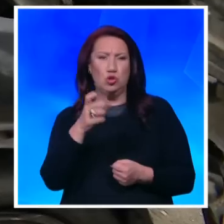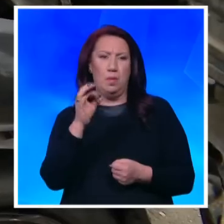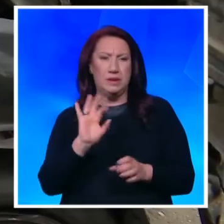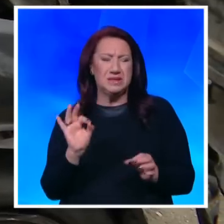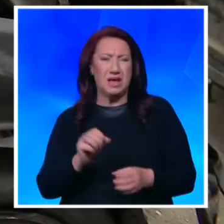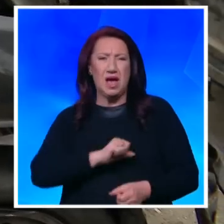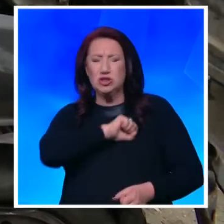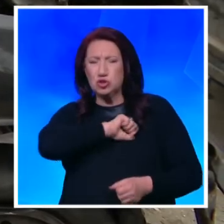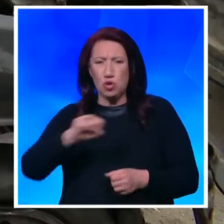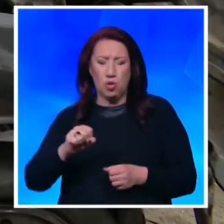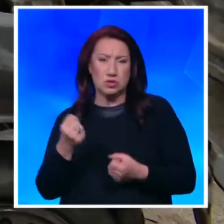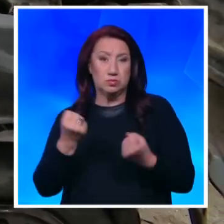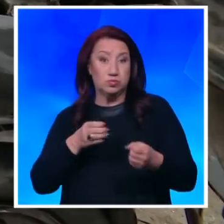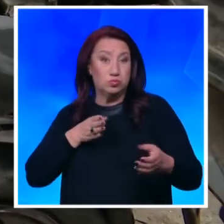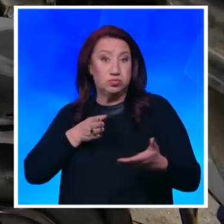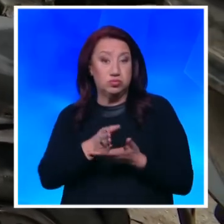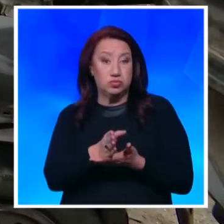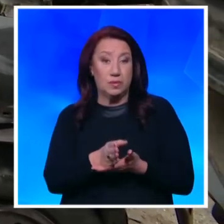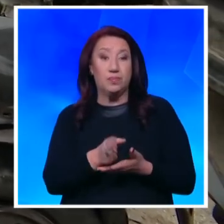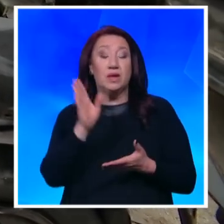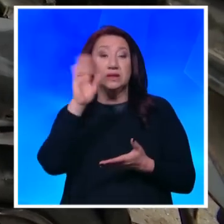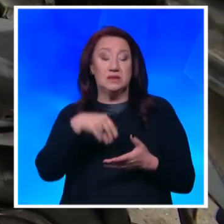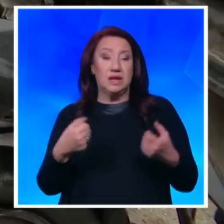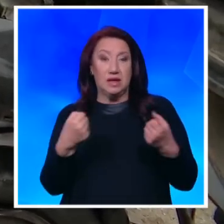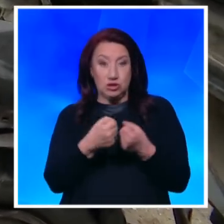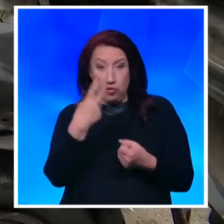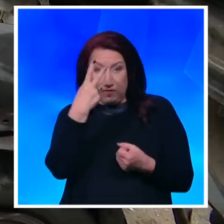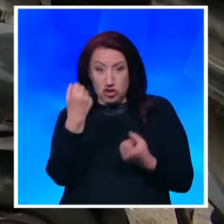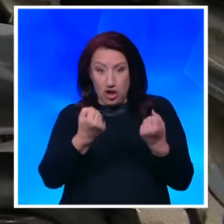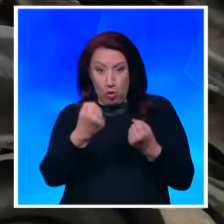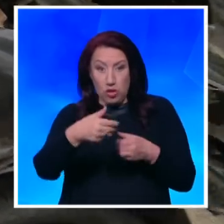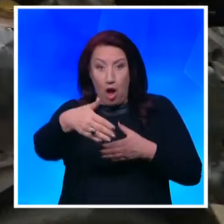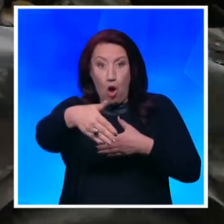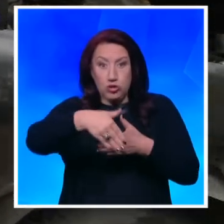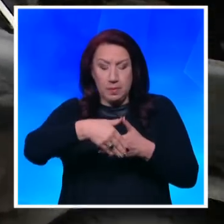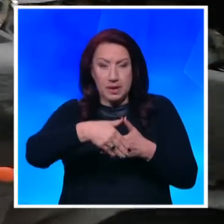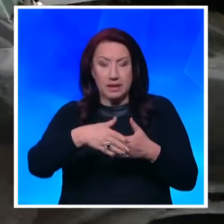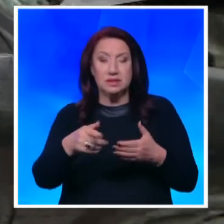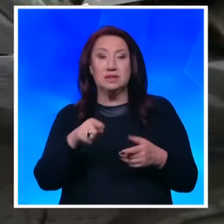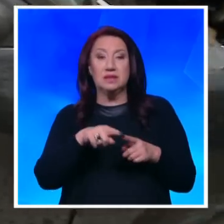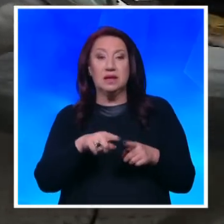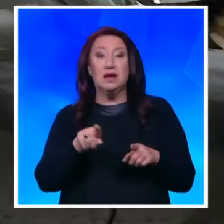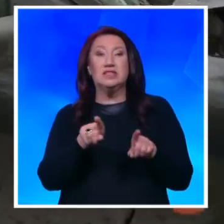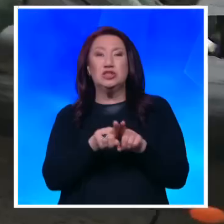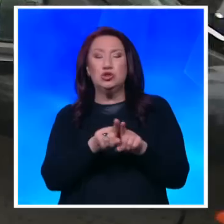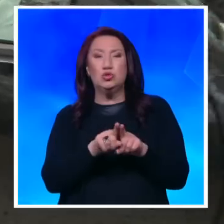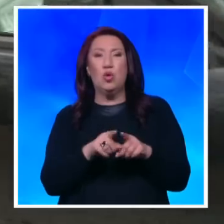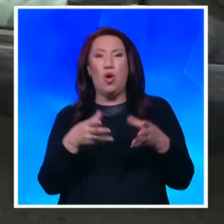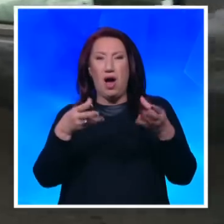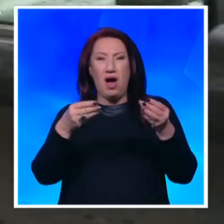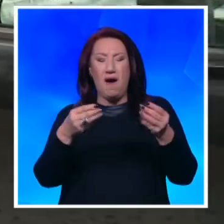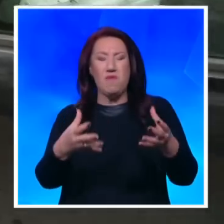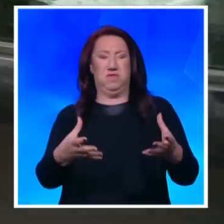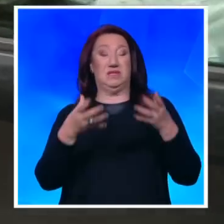преувеличавам. След катастрофата предницата на автомобила е в това състояние. Виждаме, че при удара са се активирали и въздушните възглавници